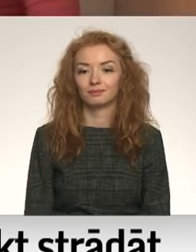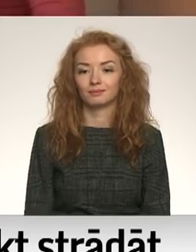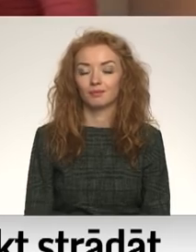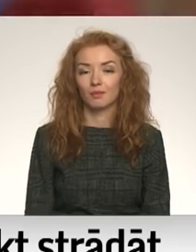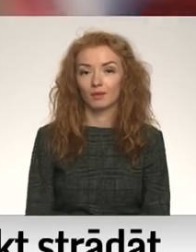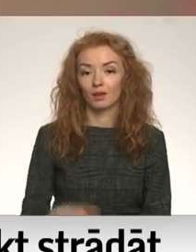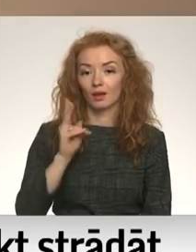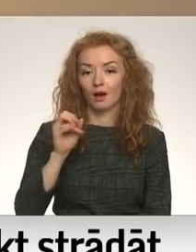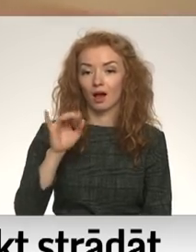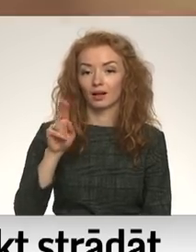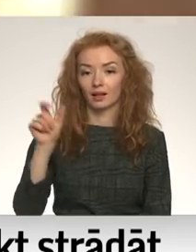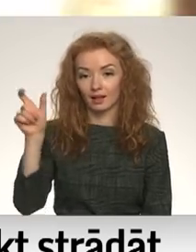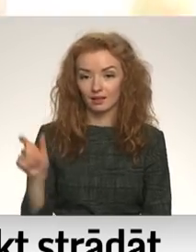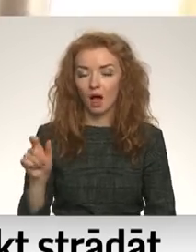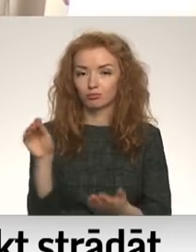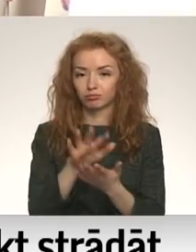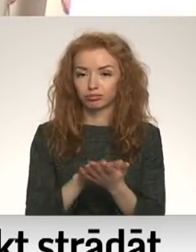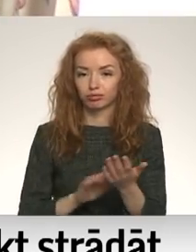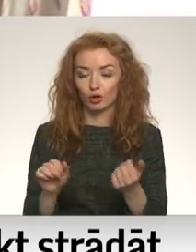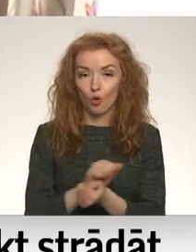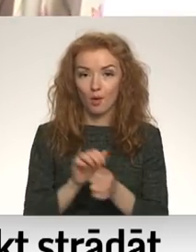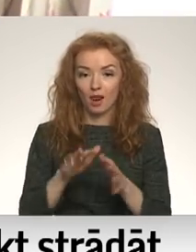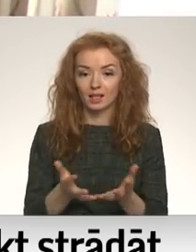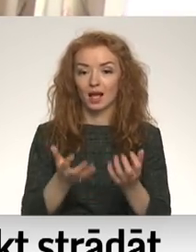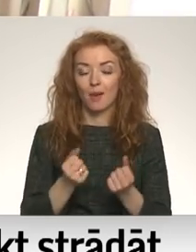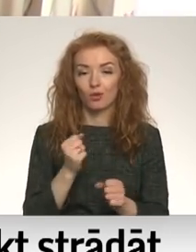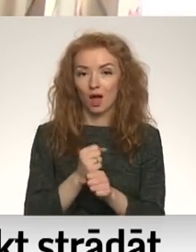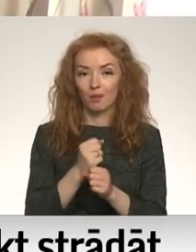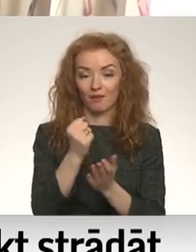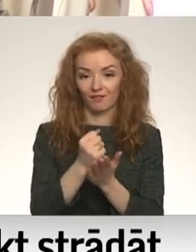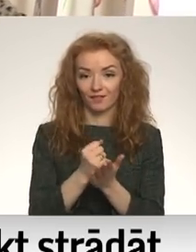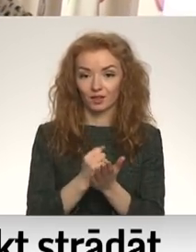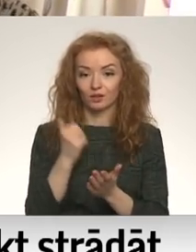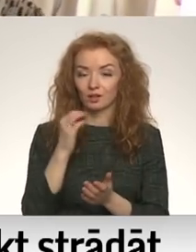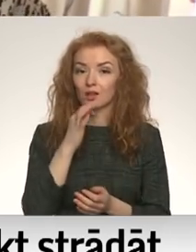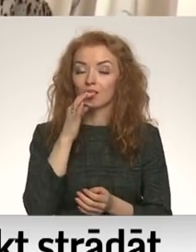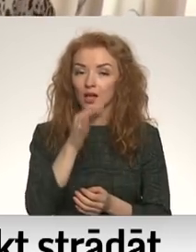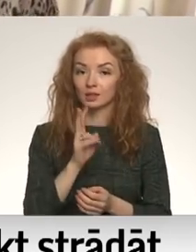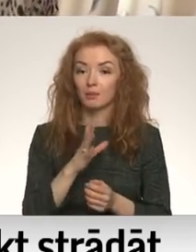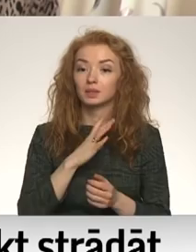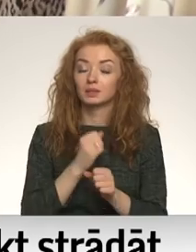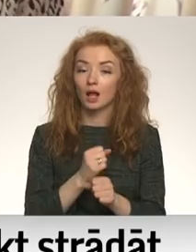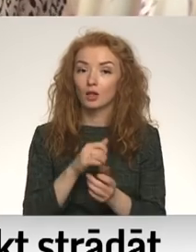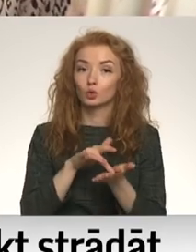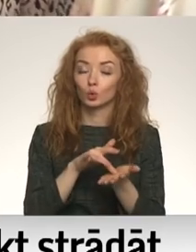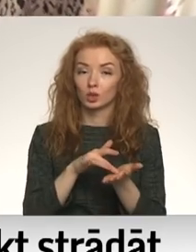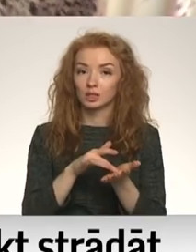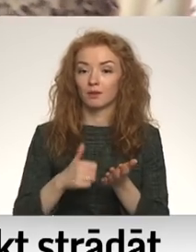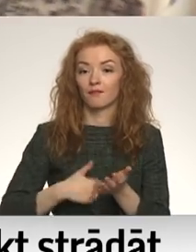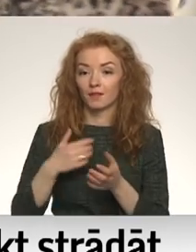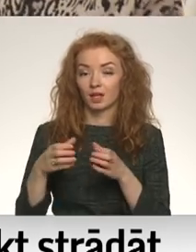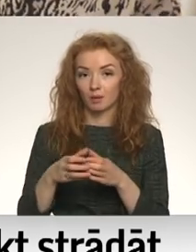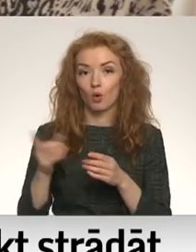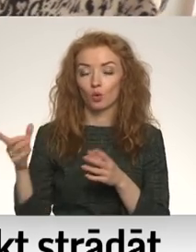Karina, kuru sastopam pildot dokumentus, lai saņemtu darba vīzu, RTV stāst, kas strādājas turismu firmā un kolektīvi arī devušies